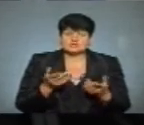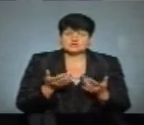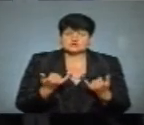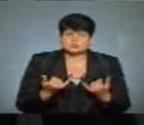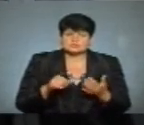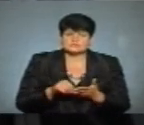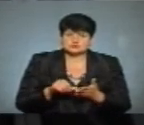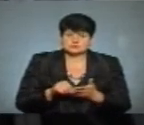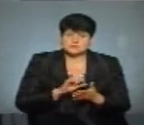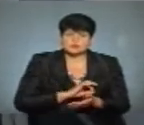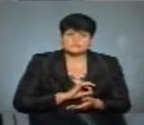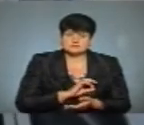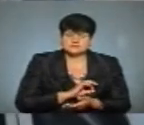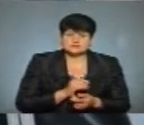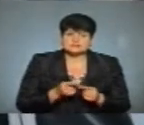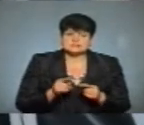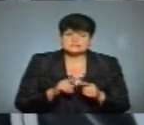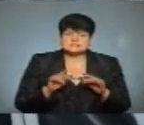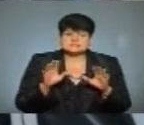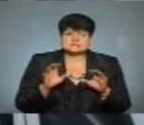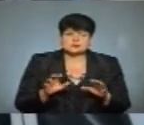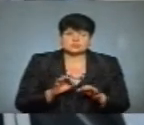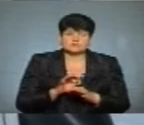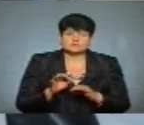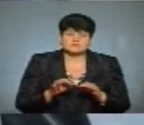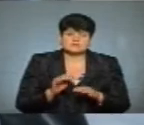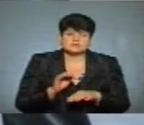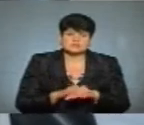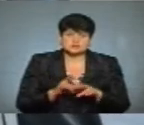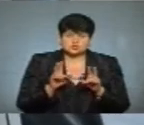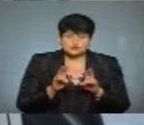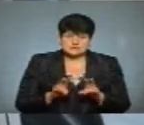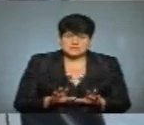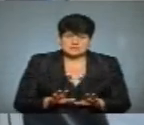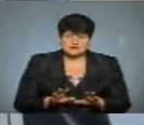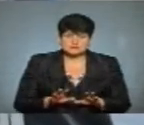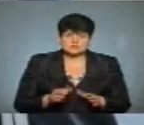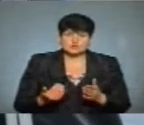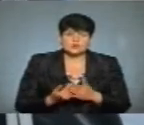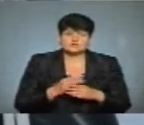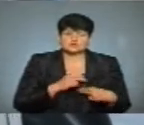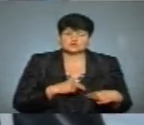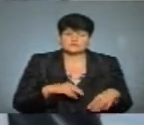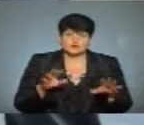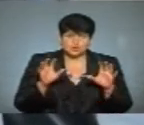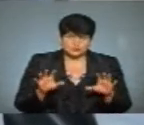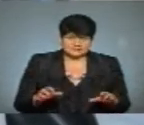виступає профспілка, це законопроект фактично розглядається новий трудовий кодекс.